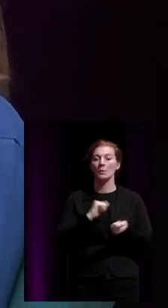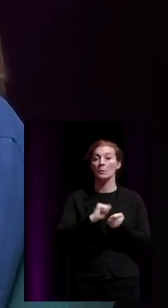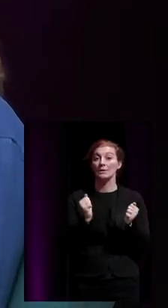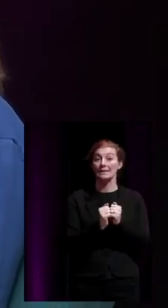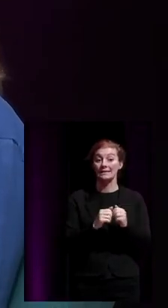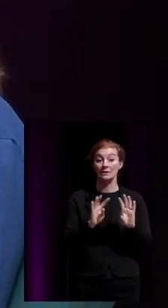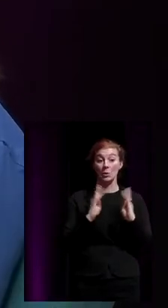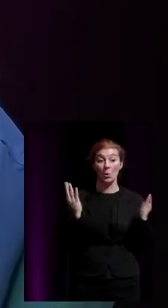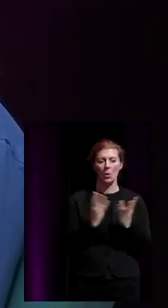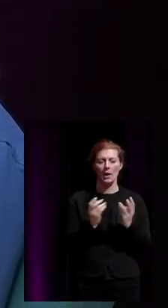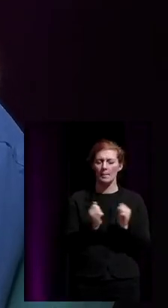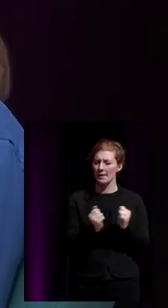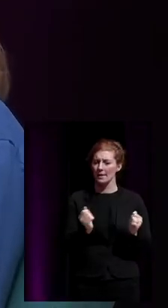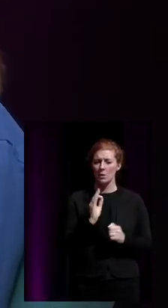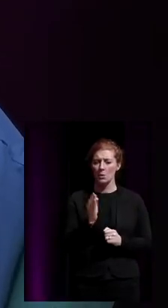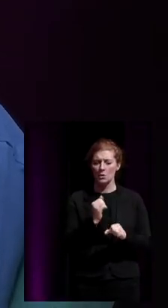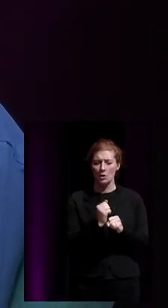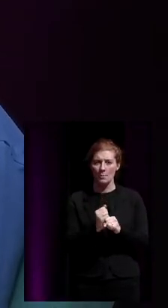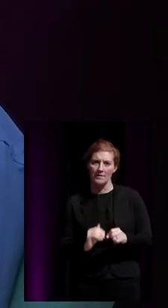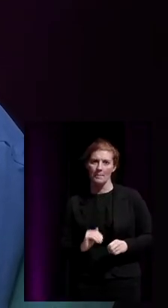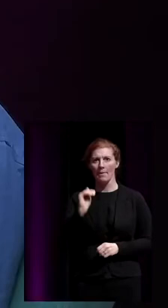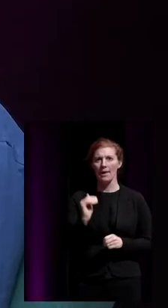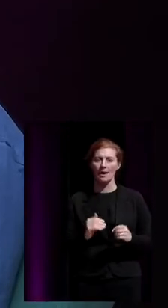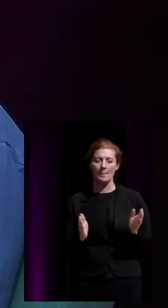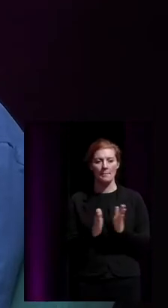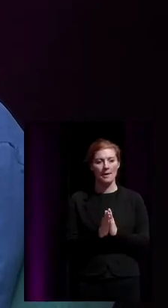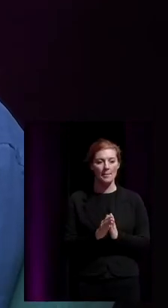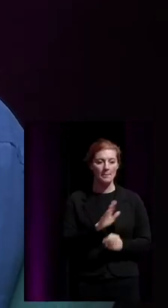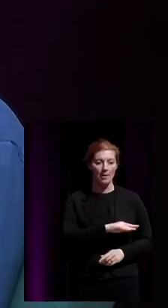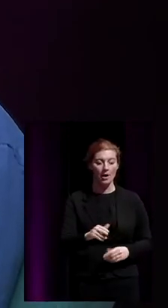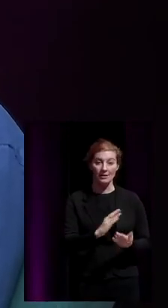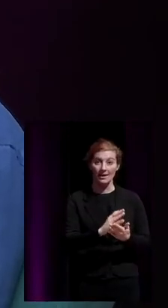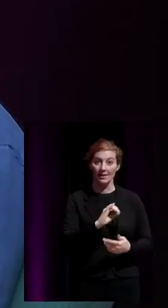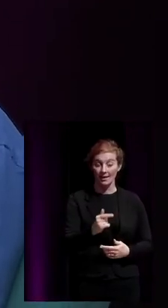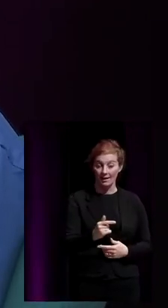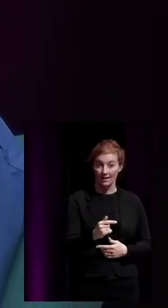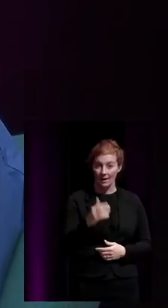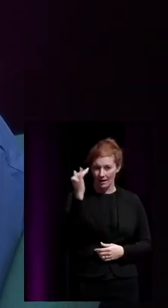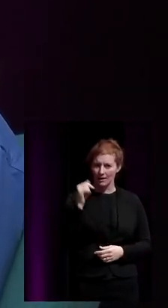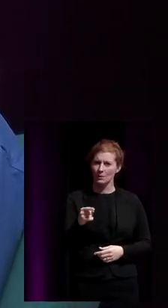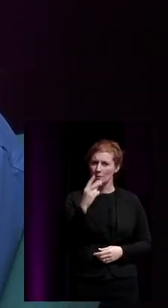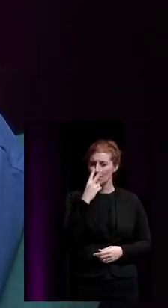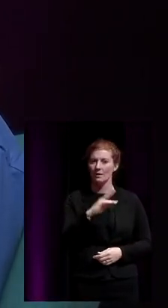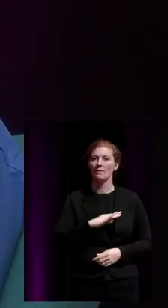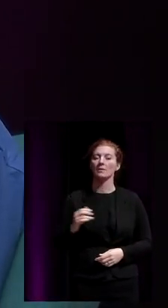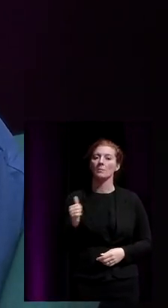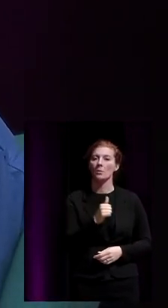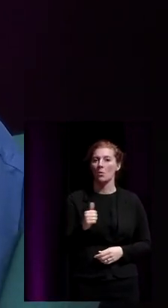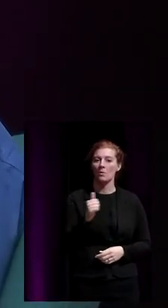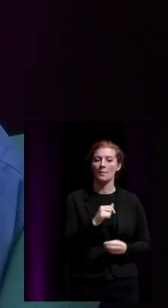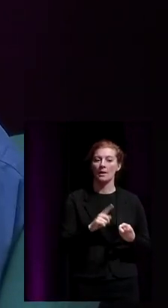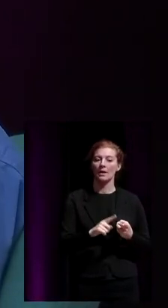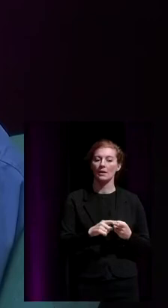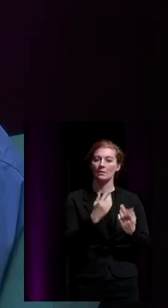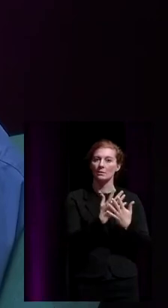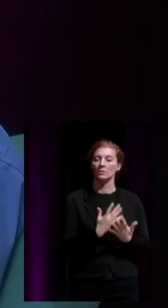mer med barnens rättigheter? Hur kan vi sätta dem mer i centrum? Ser du ett behov av någon liknande